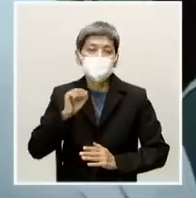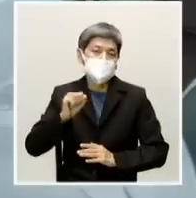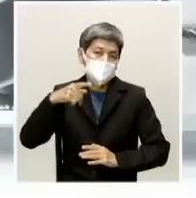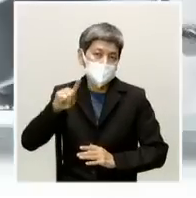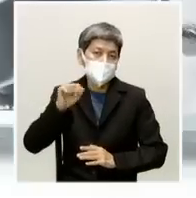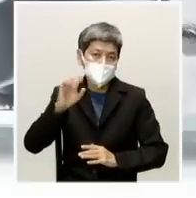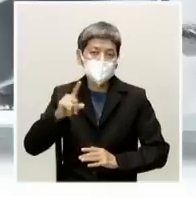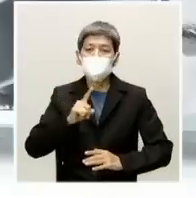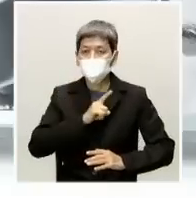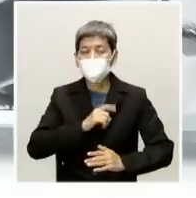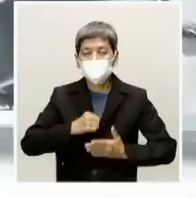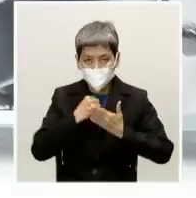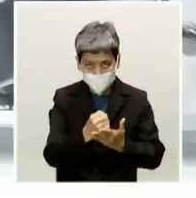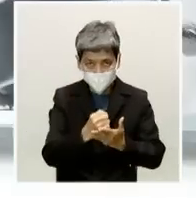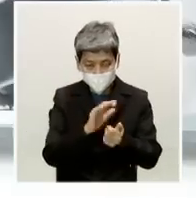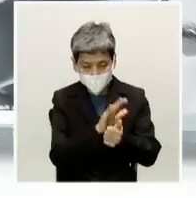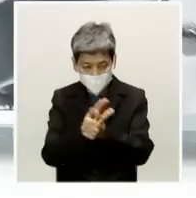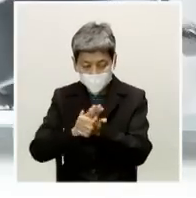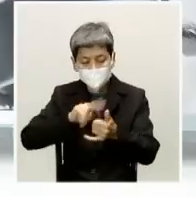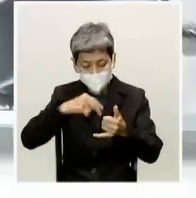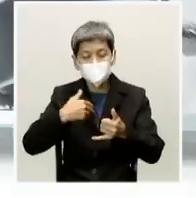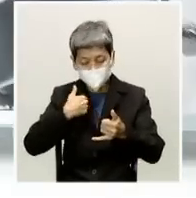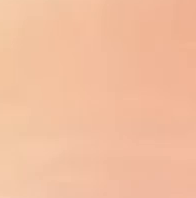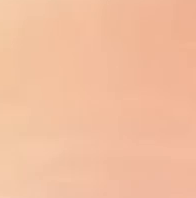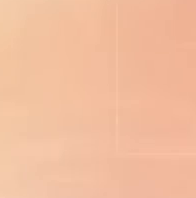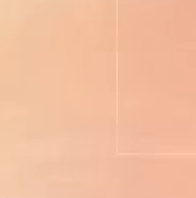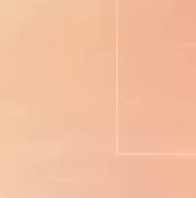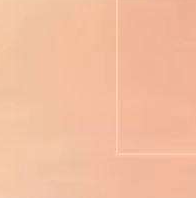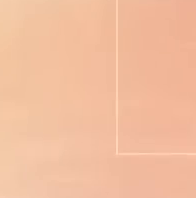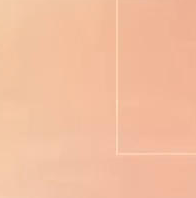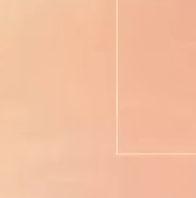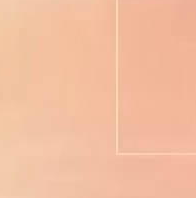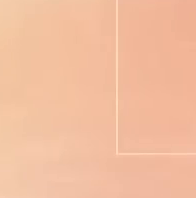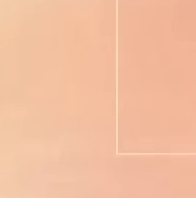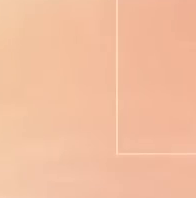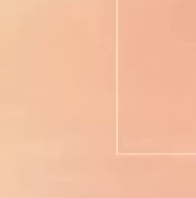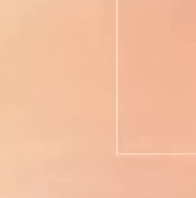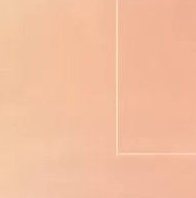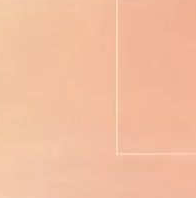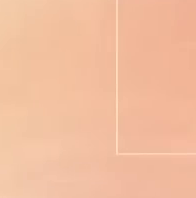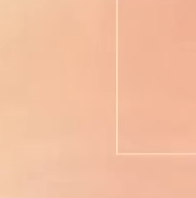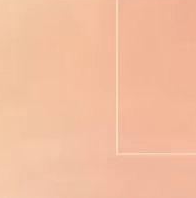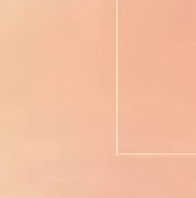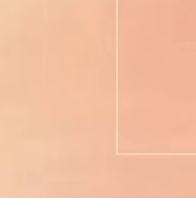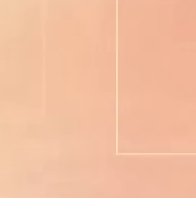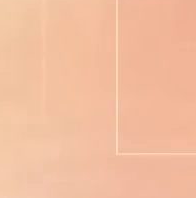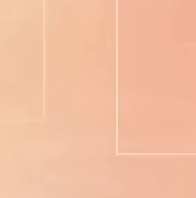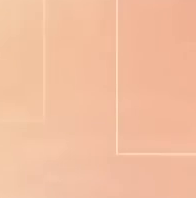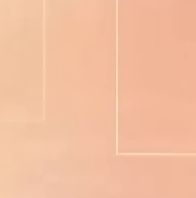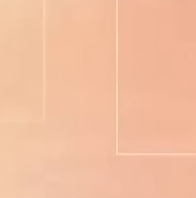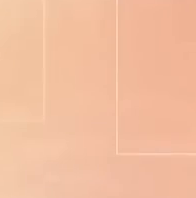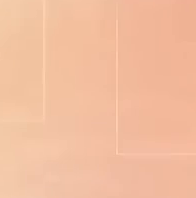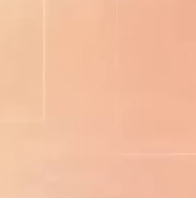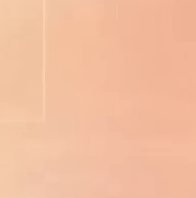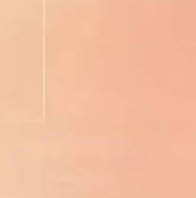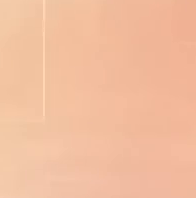จะมีมาตรการแล้วก็มีระบบที่ดูแลคุณอยู่นั่นเองครับขอบคุณที่ติดตาม TNN ช่อง16นะครับอย่าลืมกด